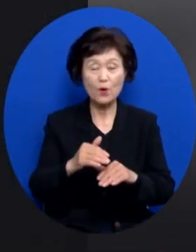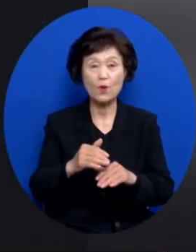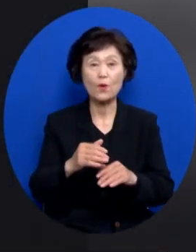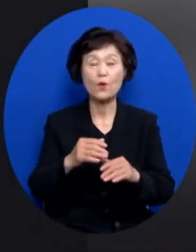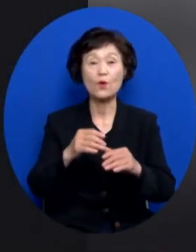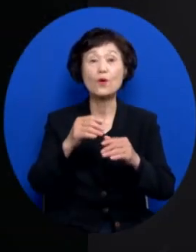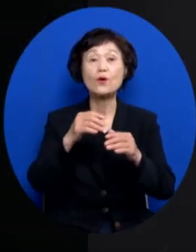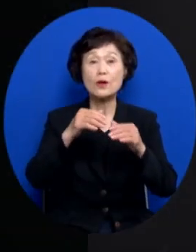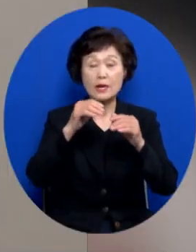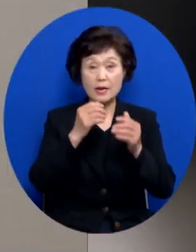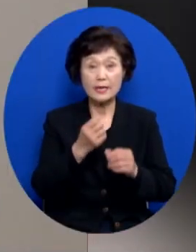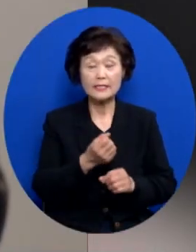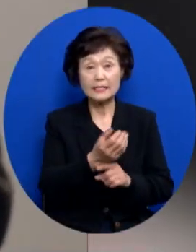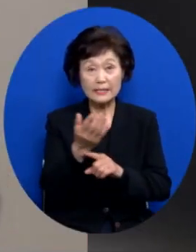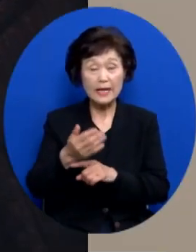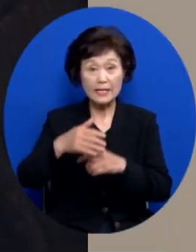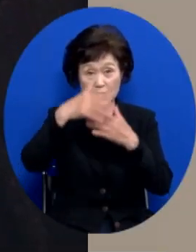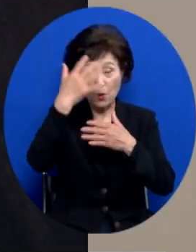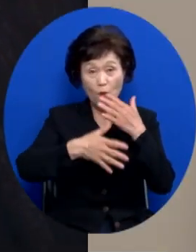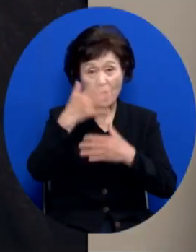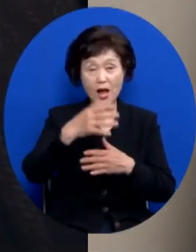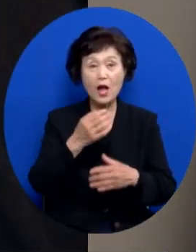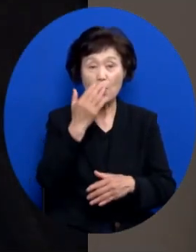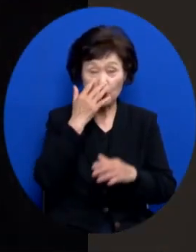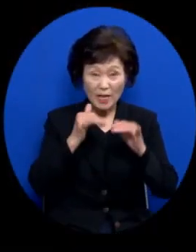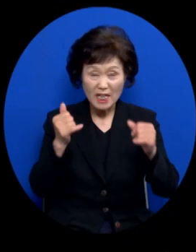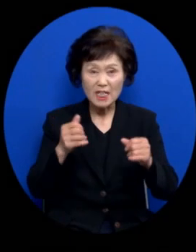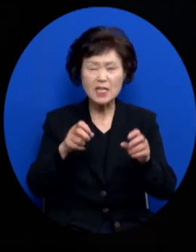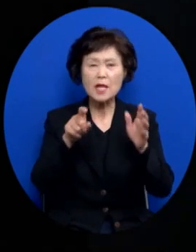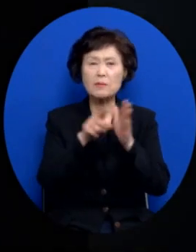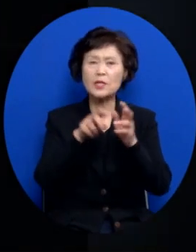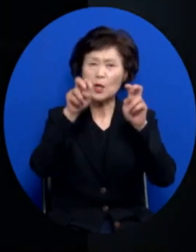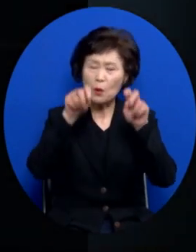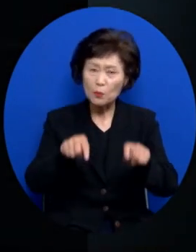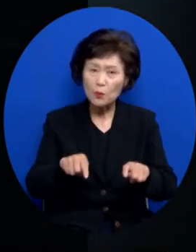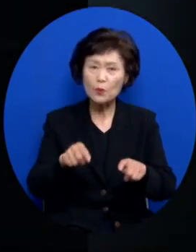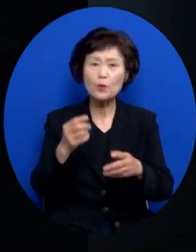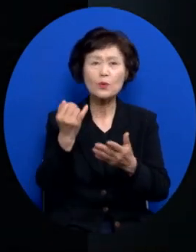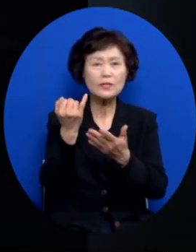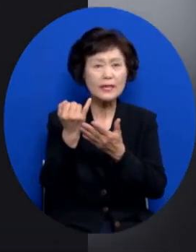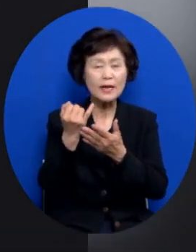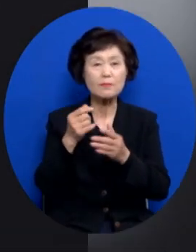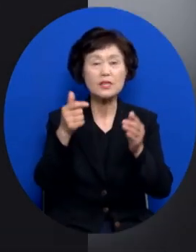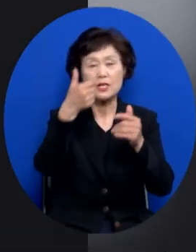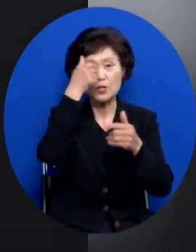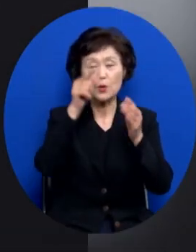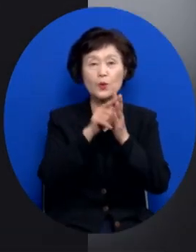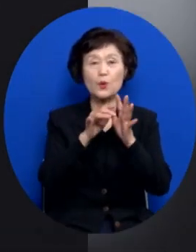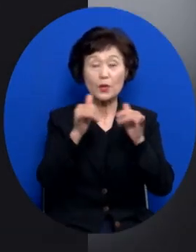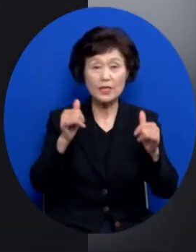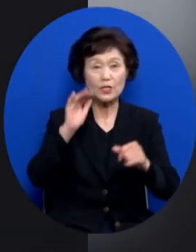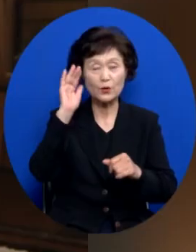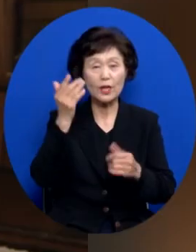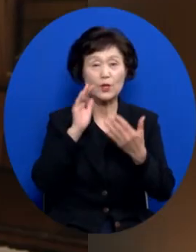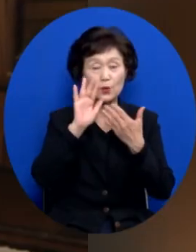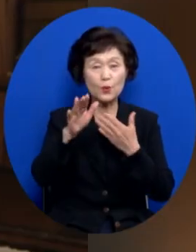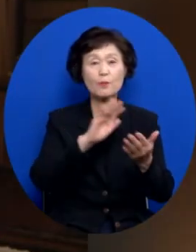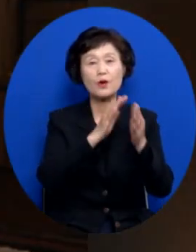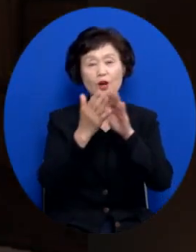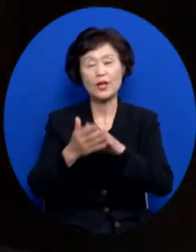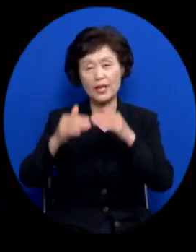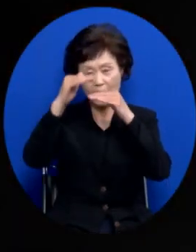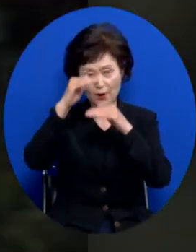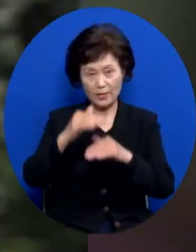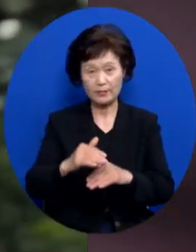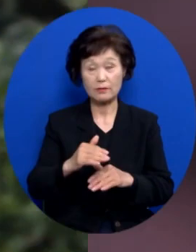2차 세계대전 당시 유대인 무신론자인 사비나가 기독교인이 된 후 변화하는 과정을 담고 있습니다